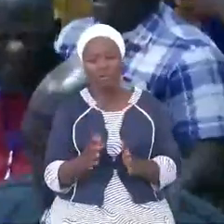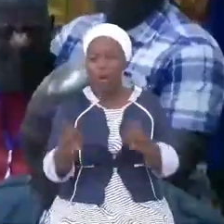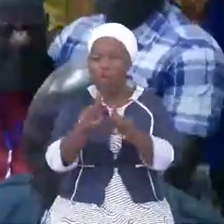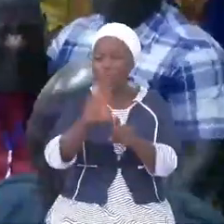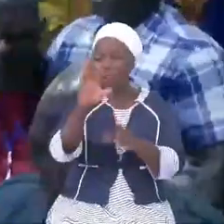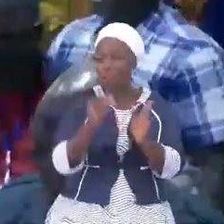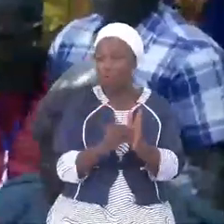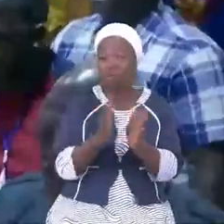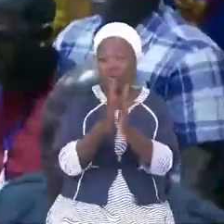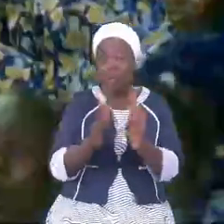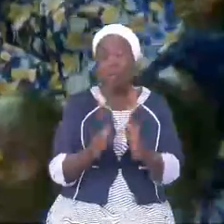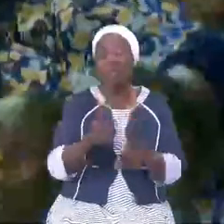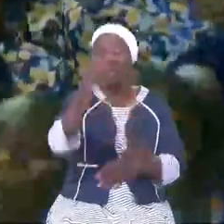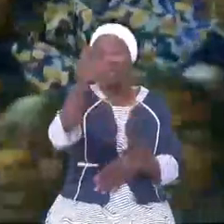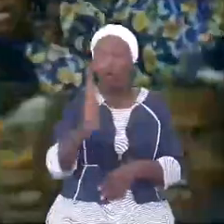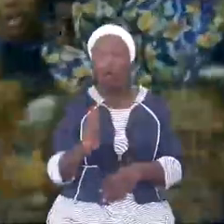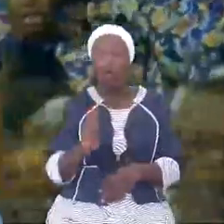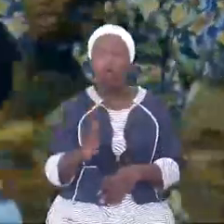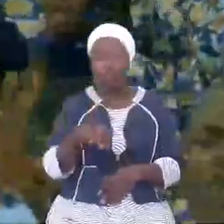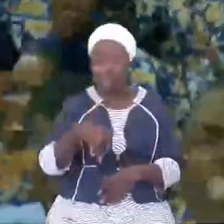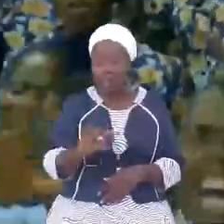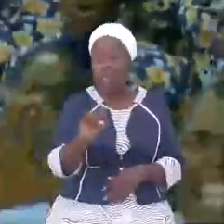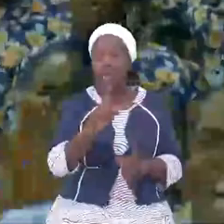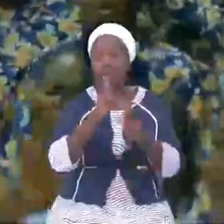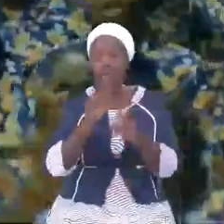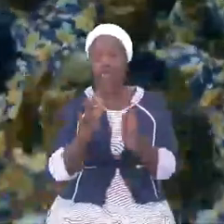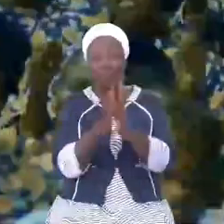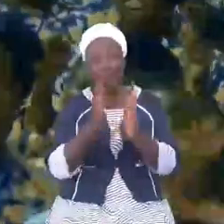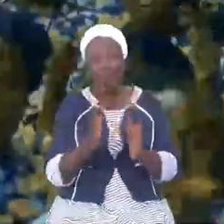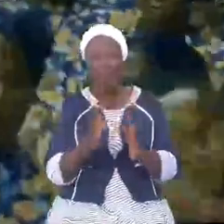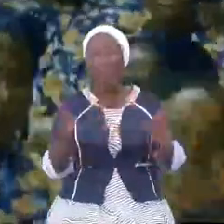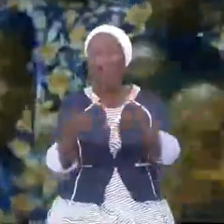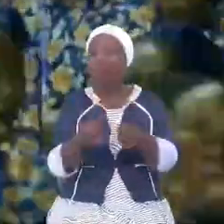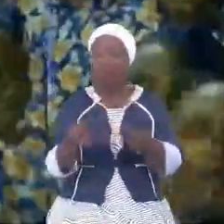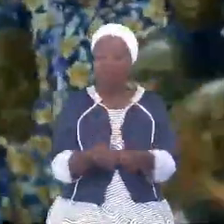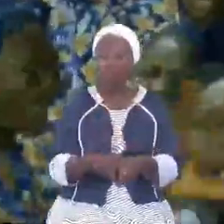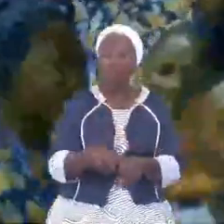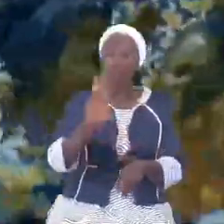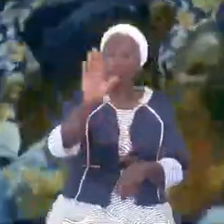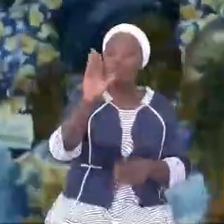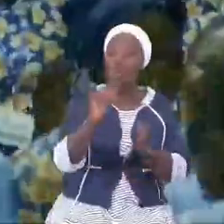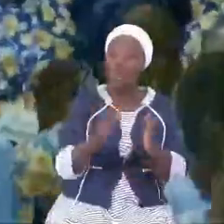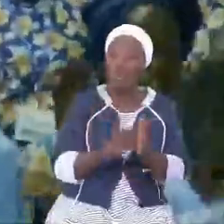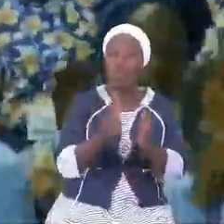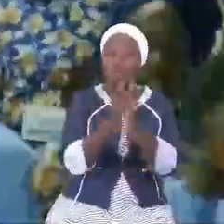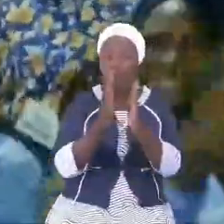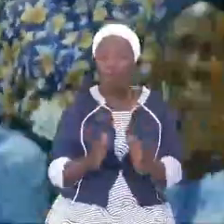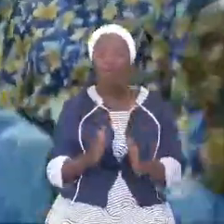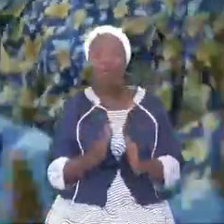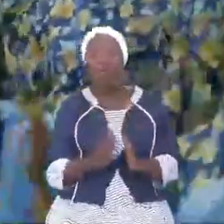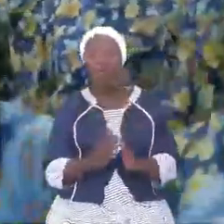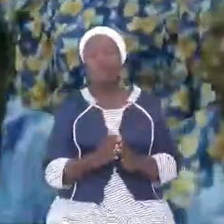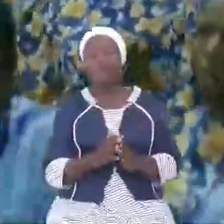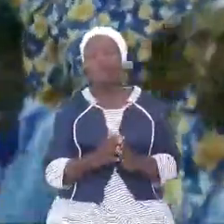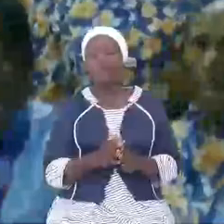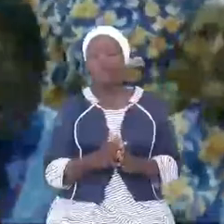Dieu exauce toujours les prières et il va même exaucer ta prière. Il t'exauce